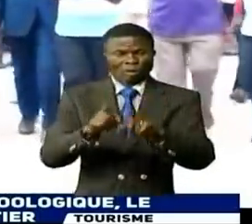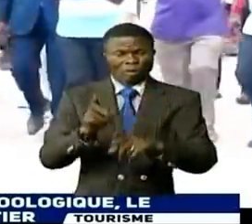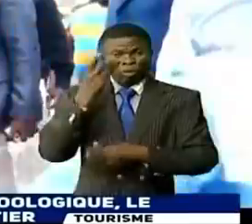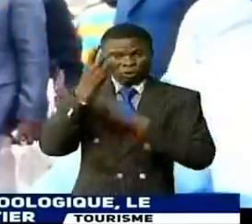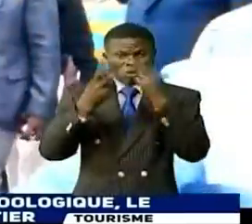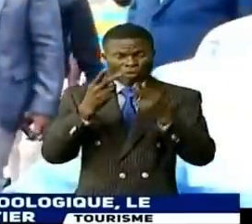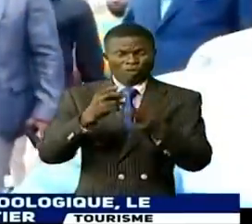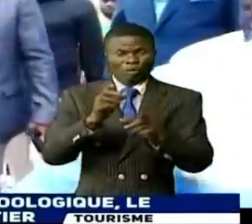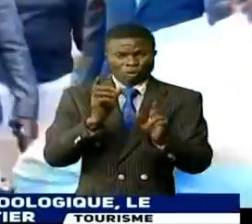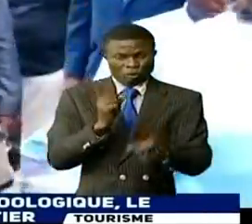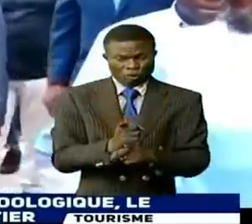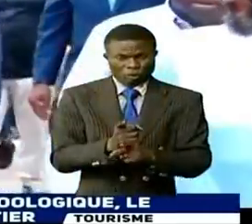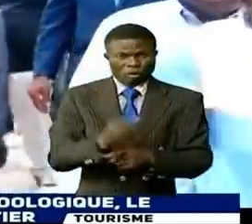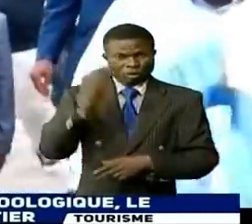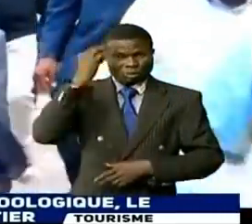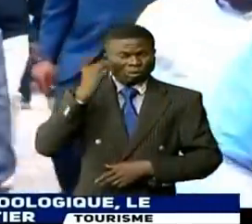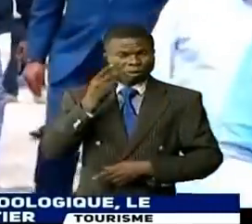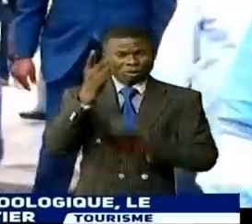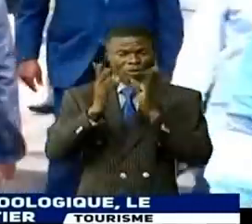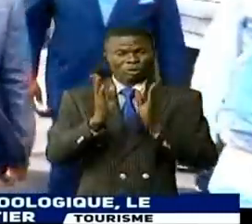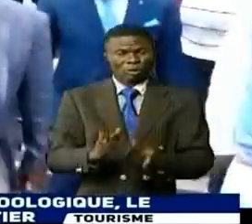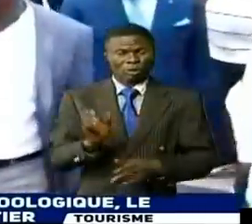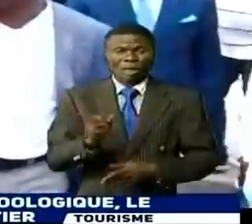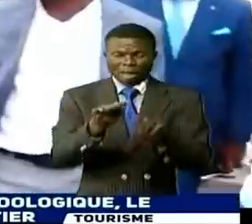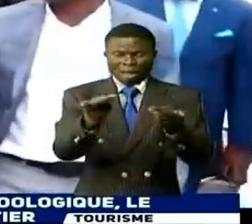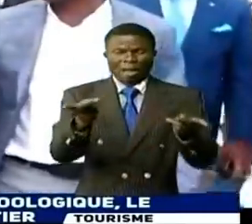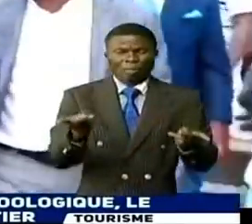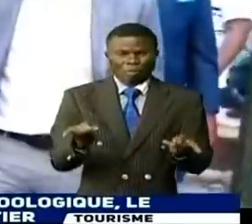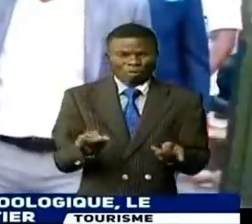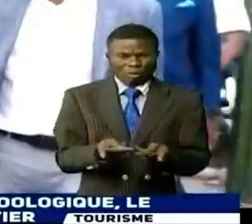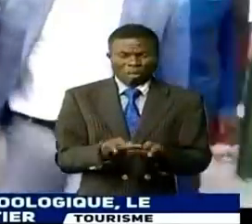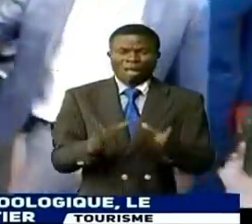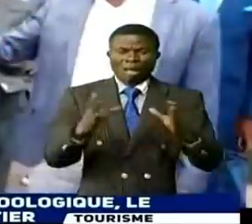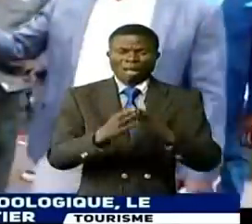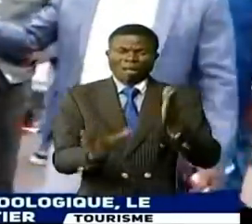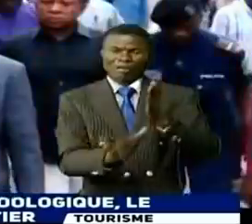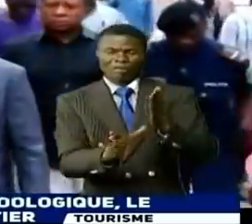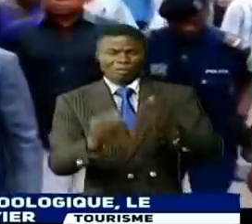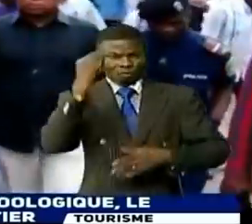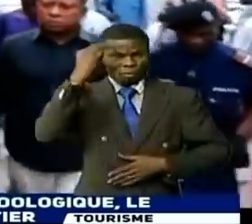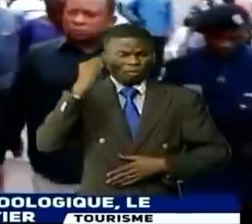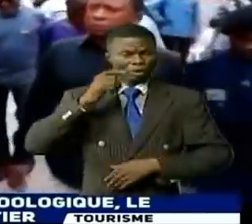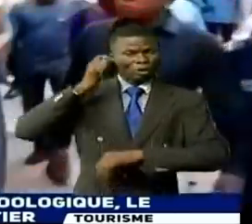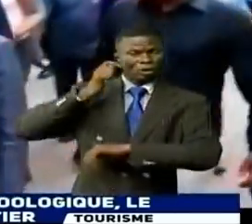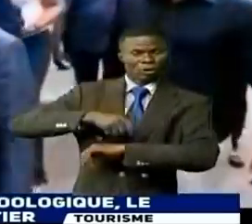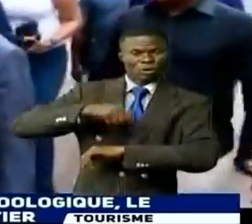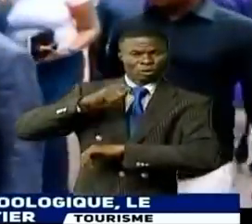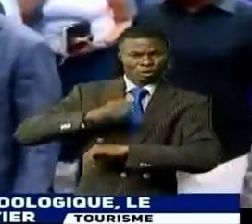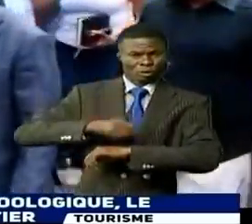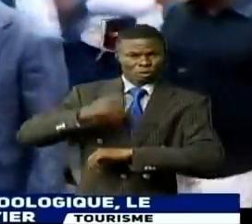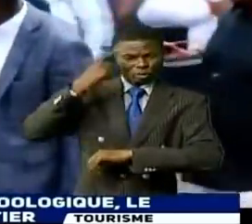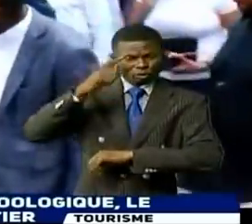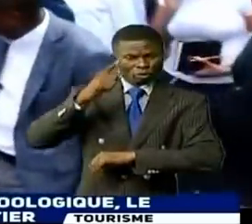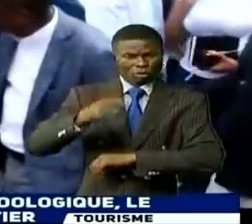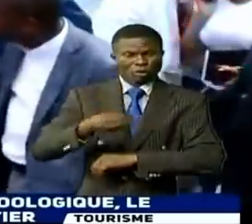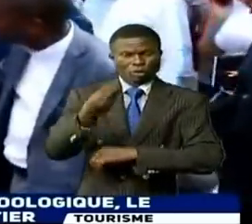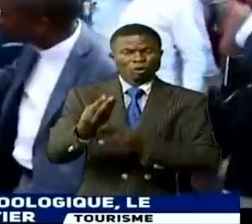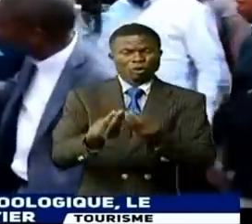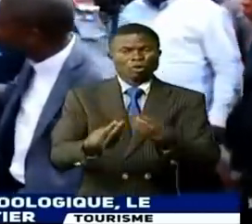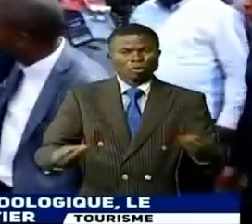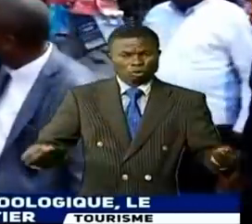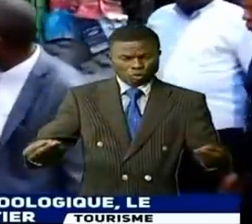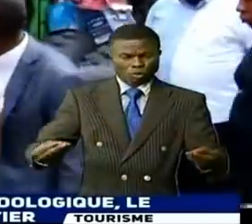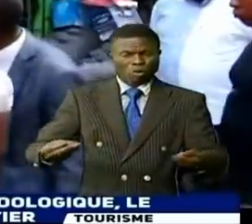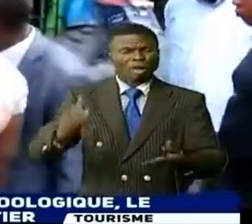descente récemment du ministre du Tourisme Moderon Timba, accompagné du vice-ministre de la Justice, pour amener les spoliateurs